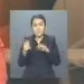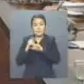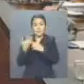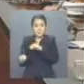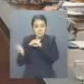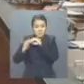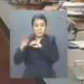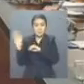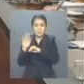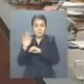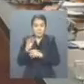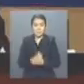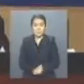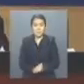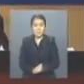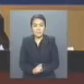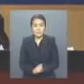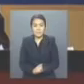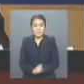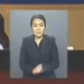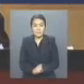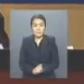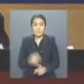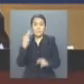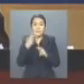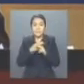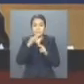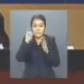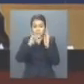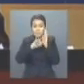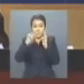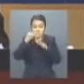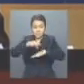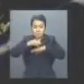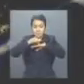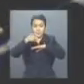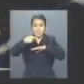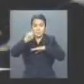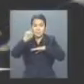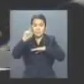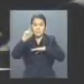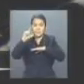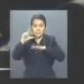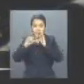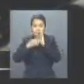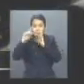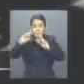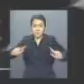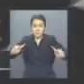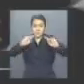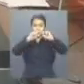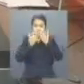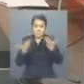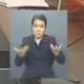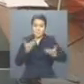ค่ะนายยันยงพงราชปลัดกระทรวงพาณิชย์รายงานอัตราเงินเฟ้อเดือนเมษายนลดลงจากเดือนมีนาค